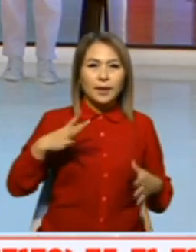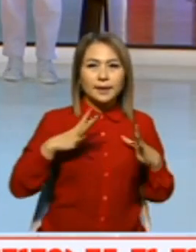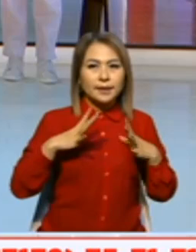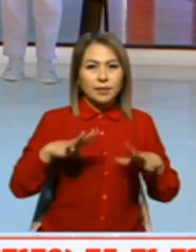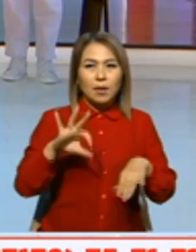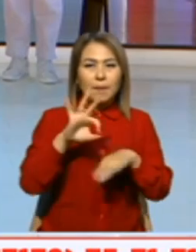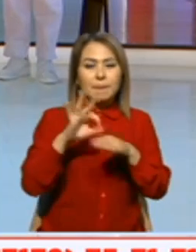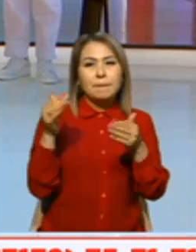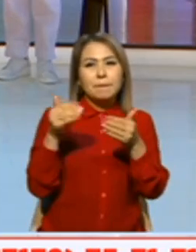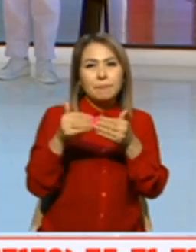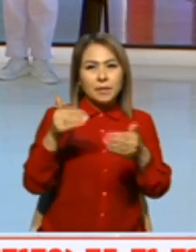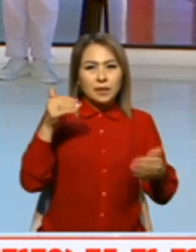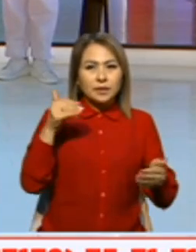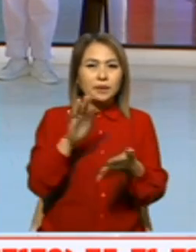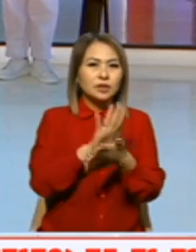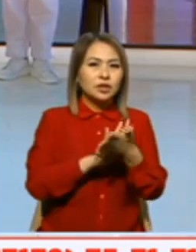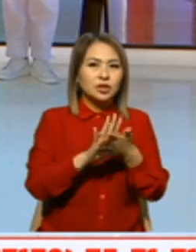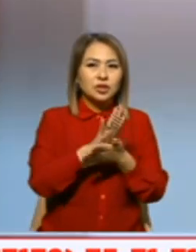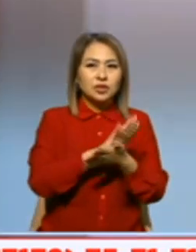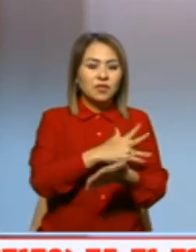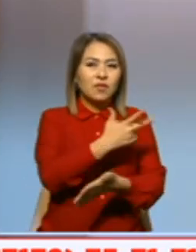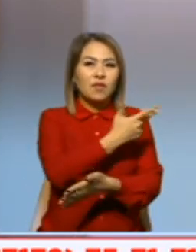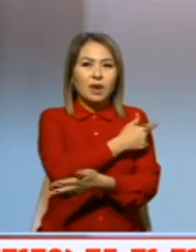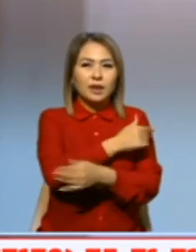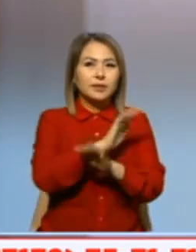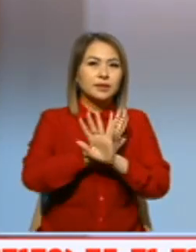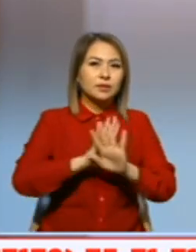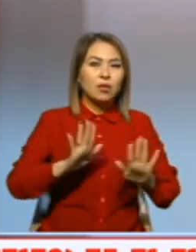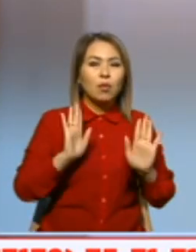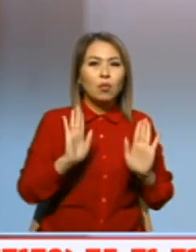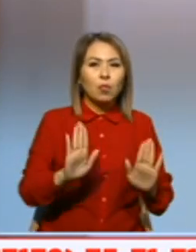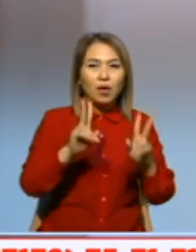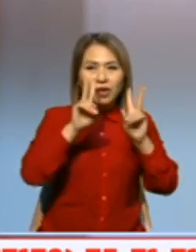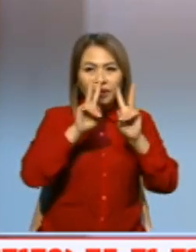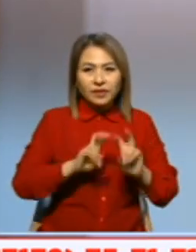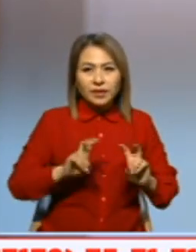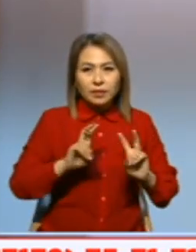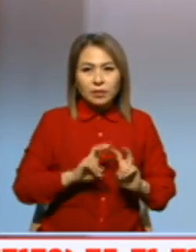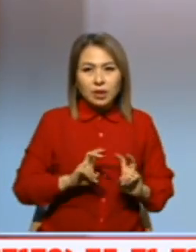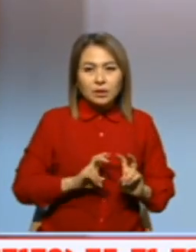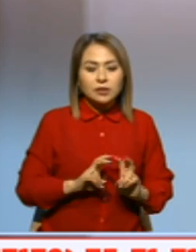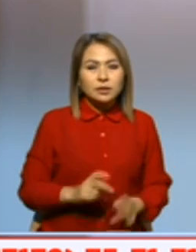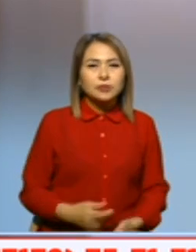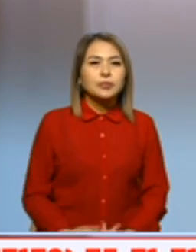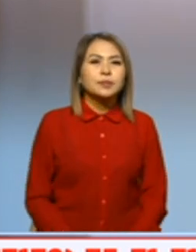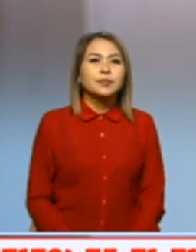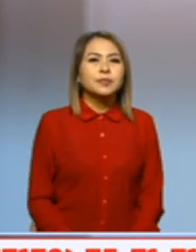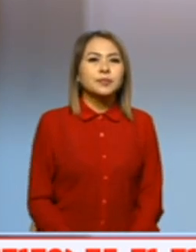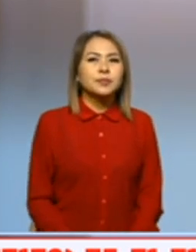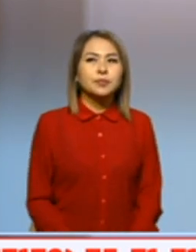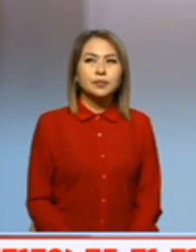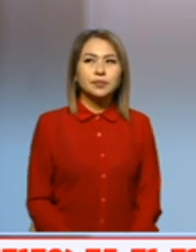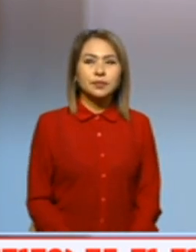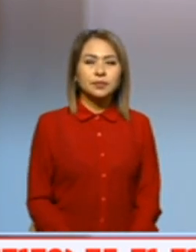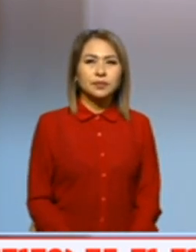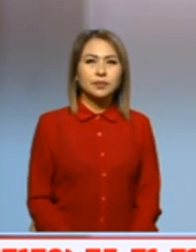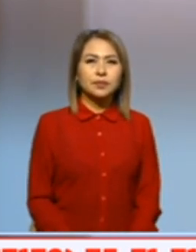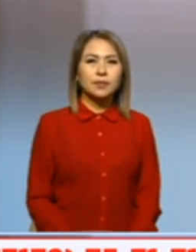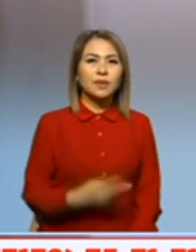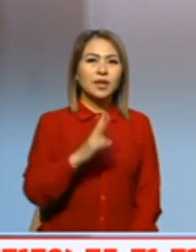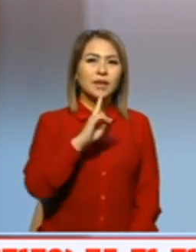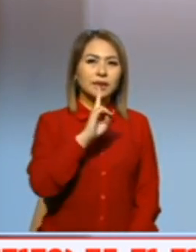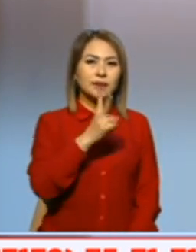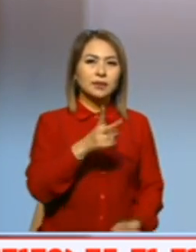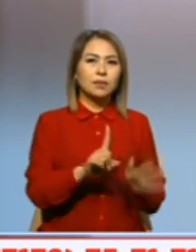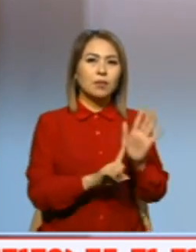ол ешқандай да вакцина емес, ол прививка емес, ол сынама, жай ғана сынама жүргізіледі. 2 жастан